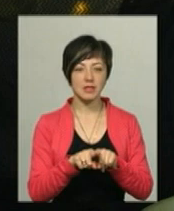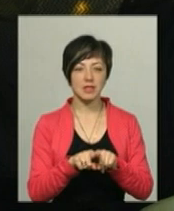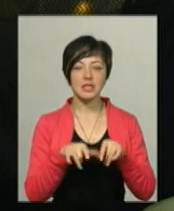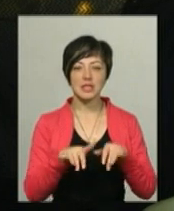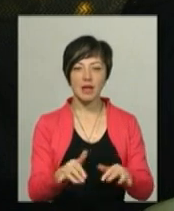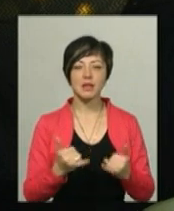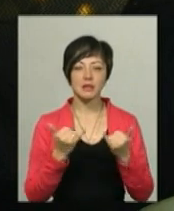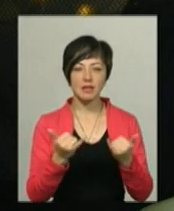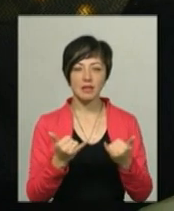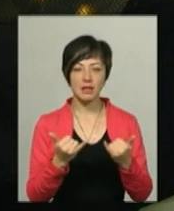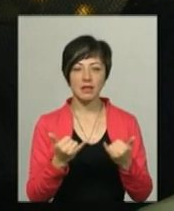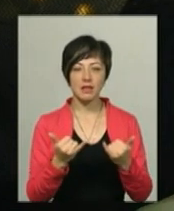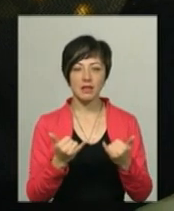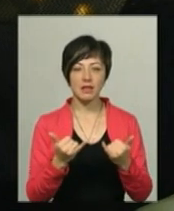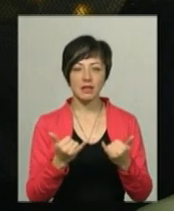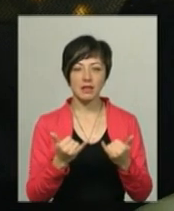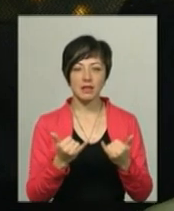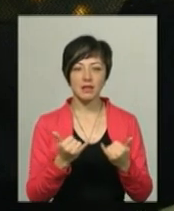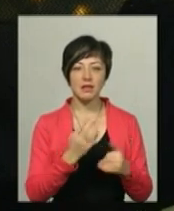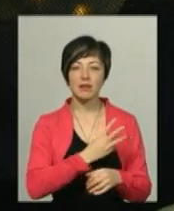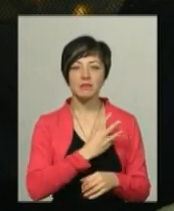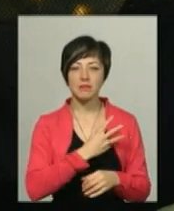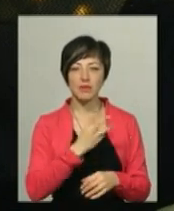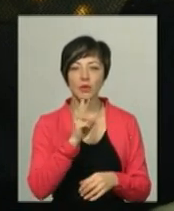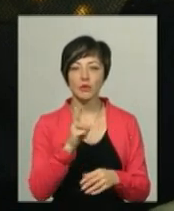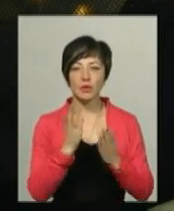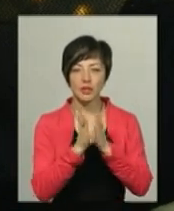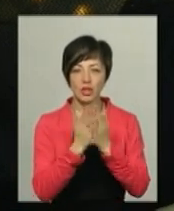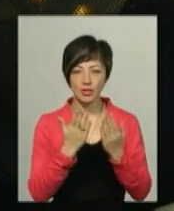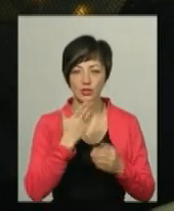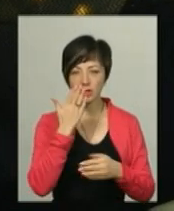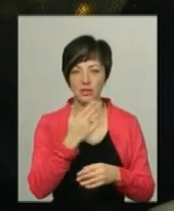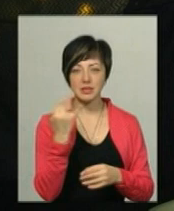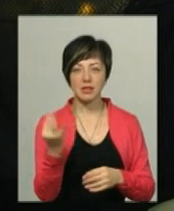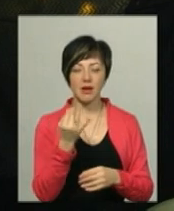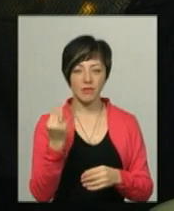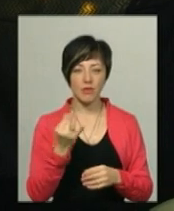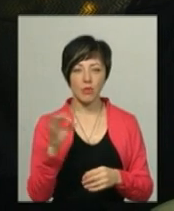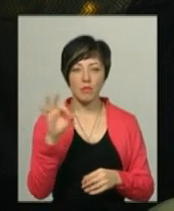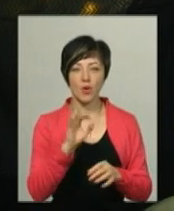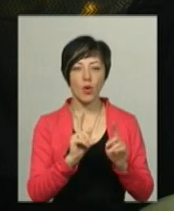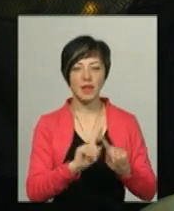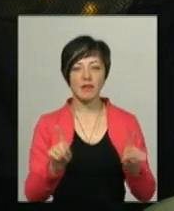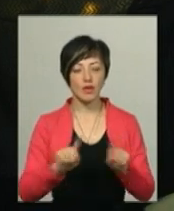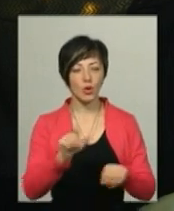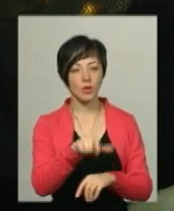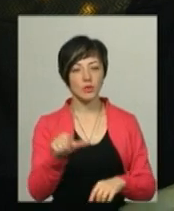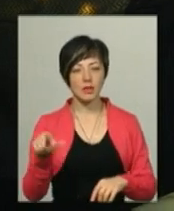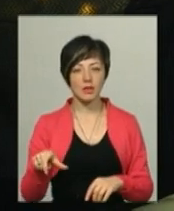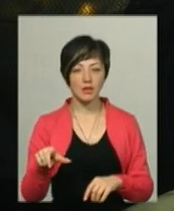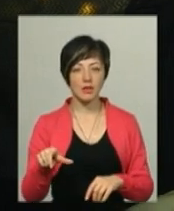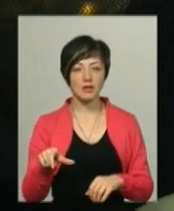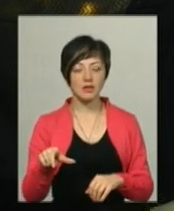для букзалежних, тож прийшли найпалкіші фанати книг. І сьогодні ми читаємо надзвичайно цікаву книгу про дивних людей Рексона